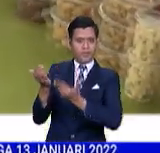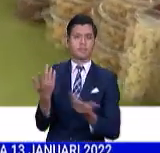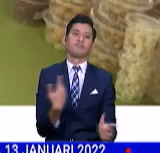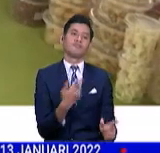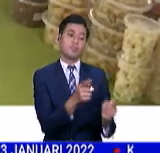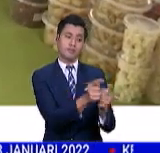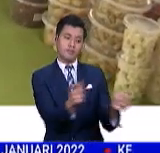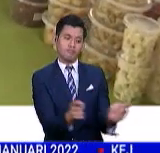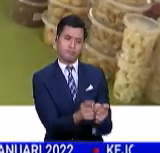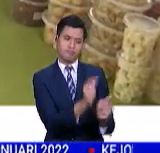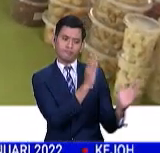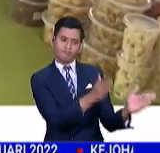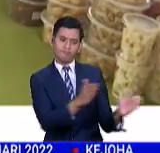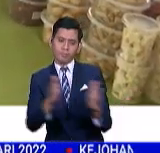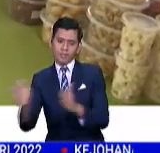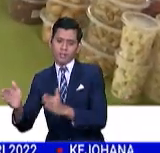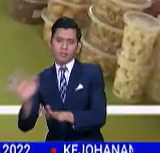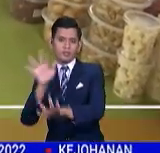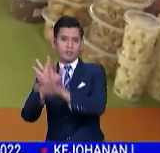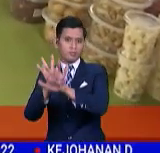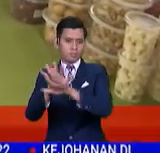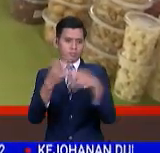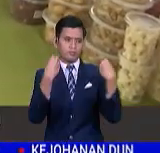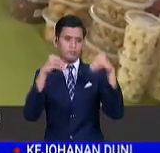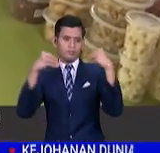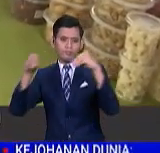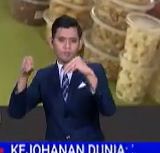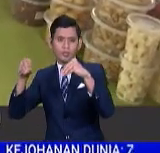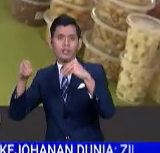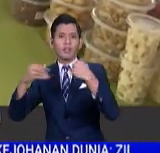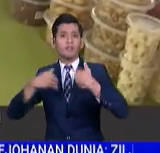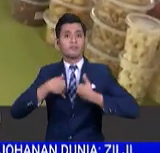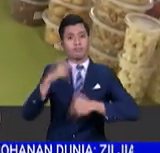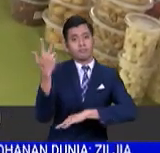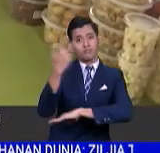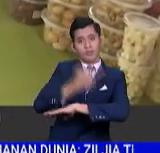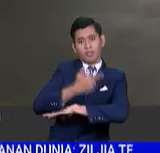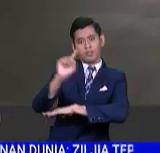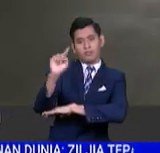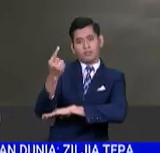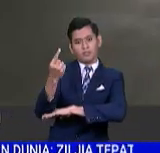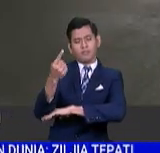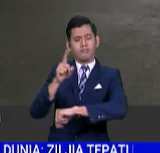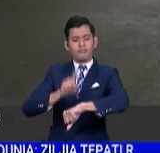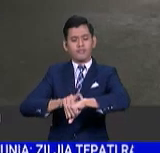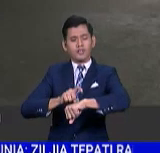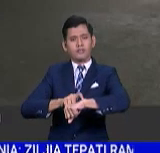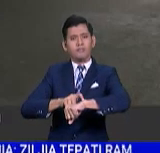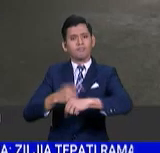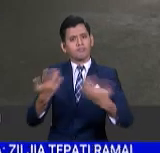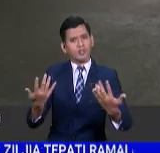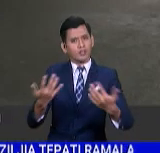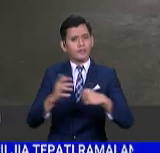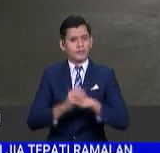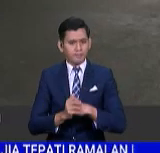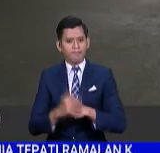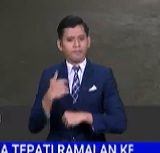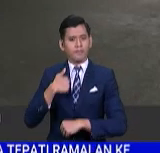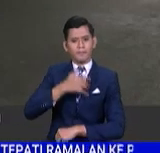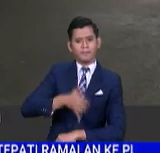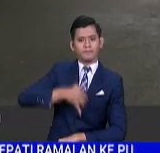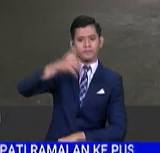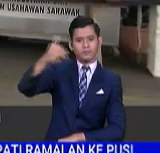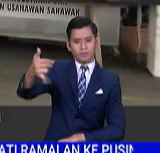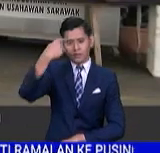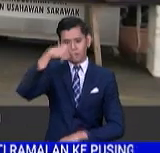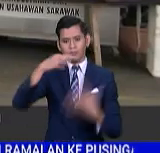lah. Kini tu kami berjual di situ 3 hari je lah sebab masa ya je orang ada kami pergi di pantai